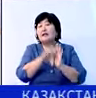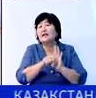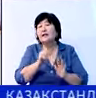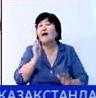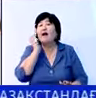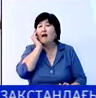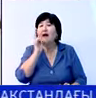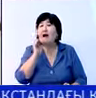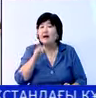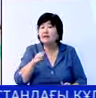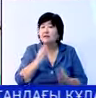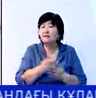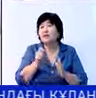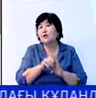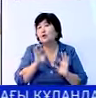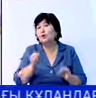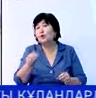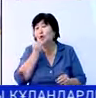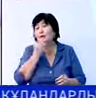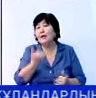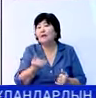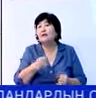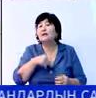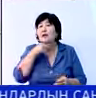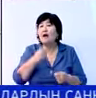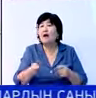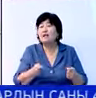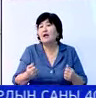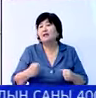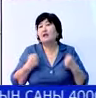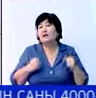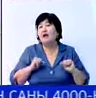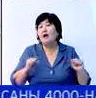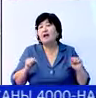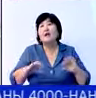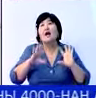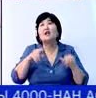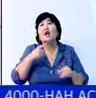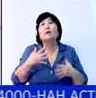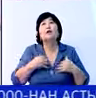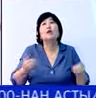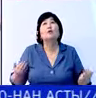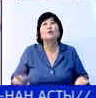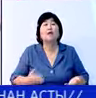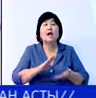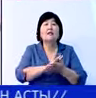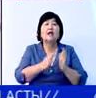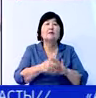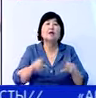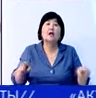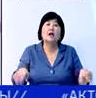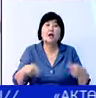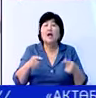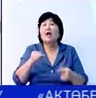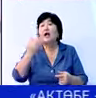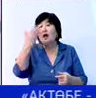холестерин мөлшерін анықтап, дұрыс тамақтану ережелерін сақтап, дене белсенділігімен айналысып, жалпы айтқанда салауатты өмір салтын қалыптастырса,